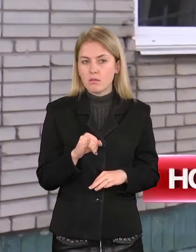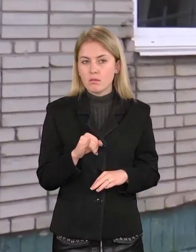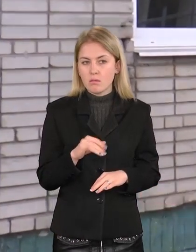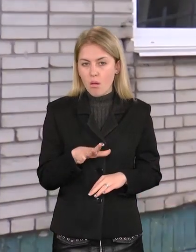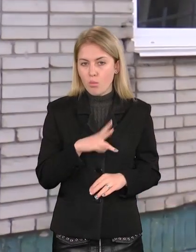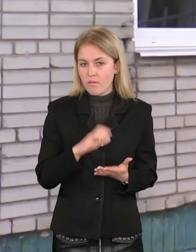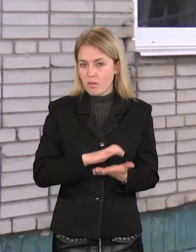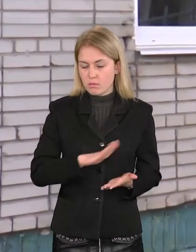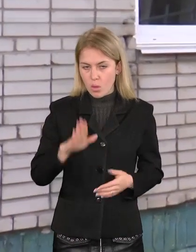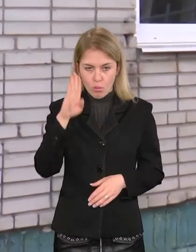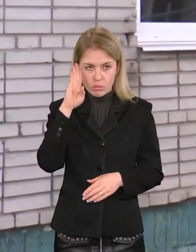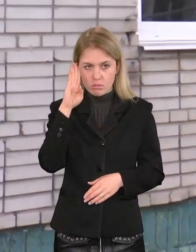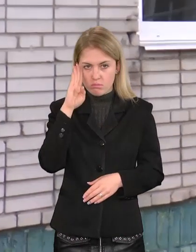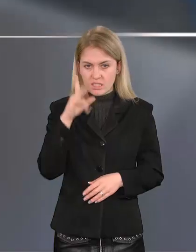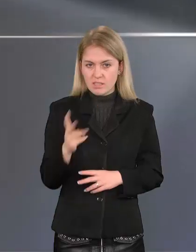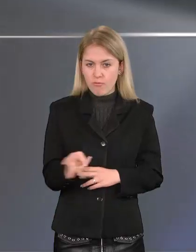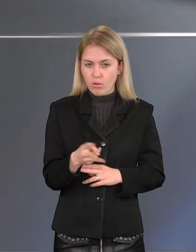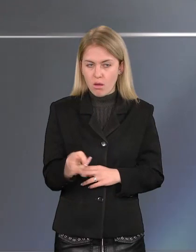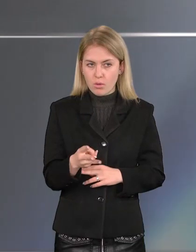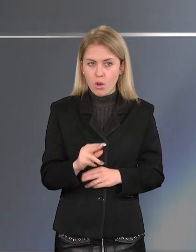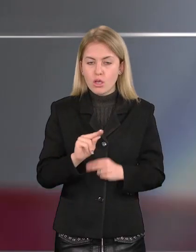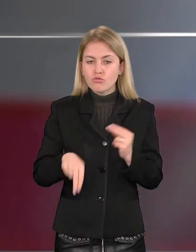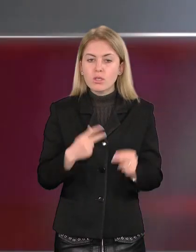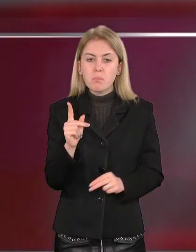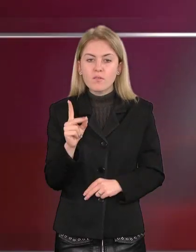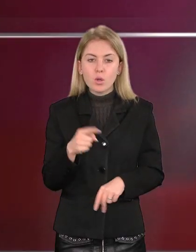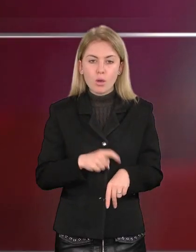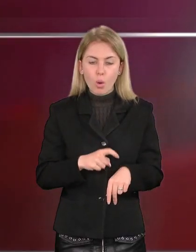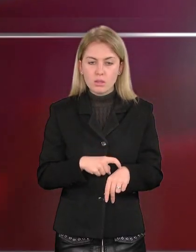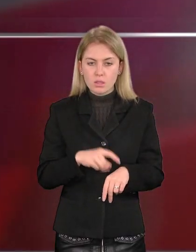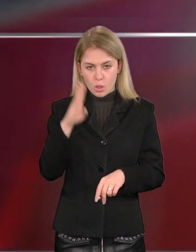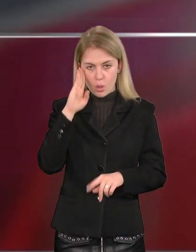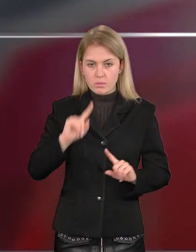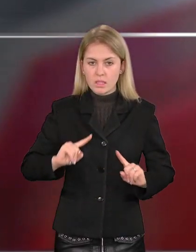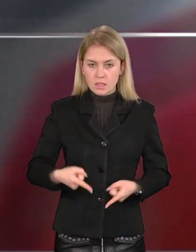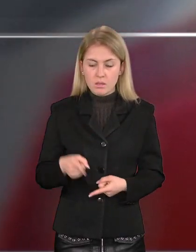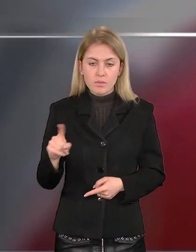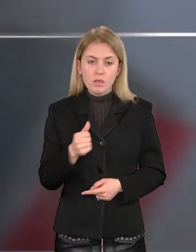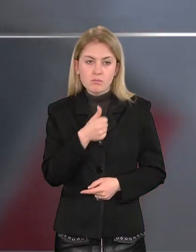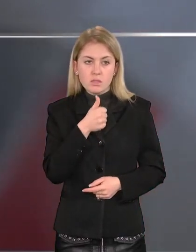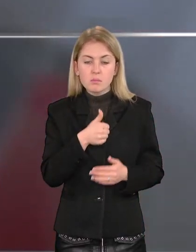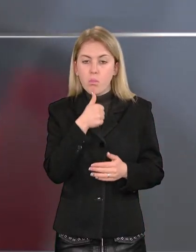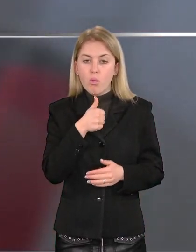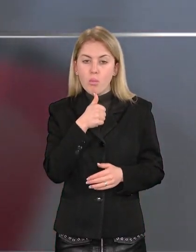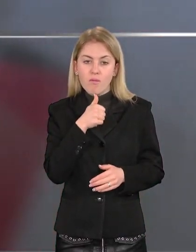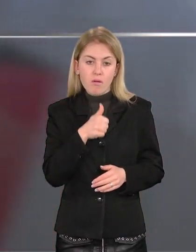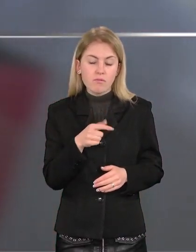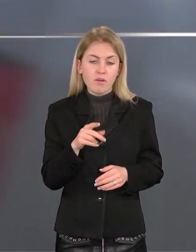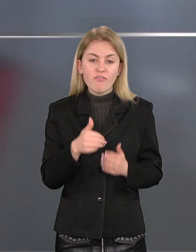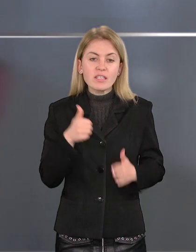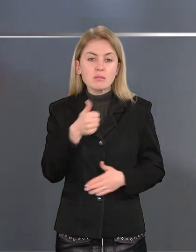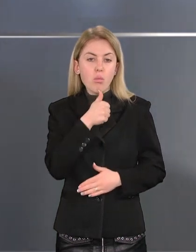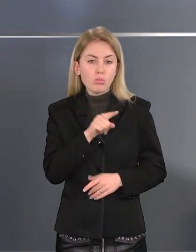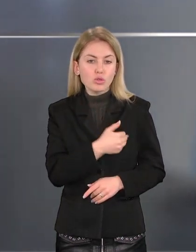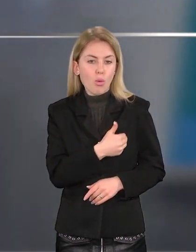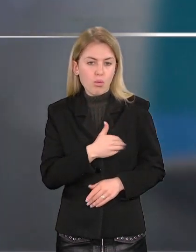був незнайомець із фонариком. Через 1.5 години хлопця затримали. Від спроби обікрасти садок він відхрещувався,